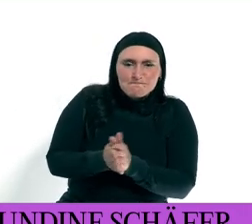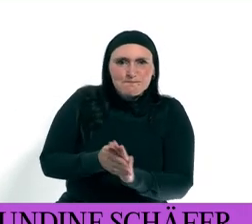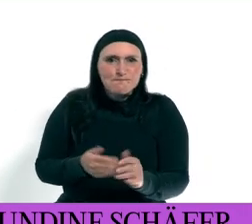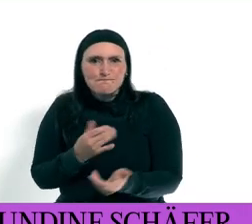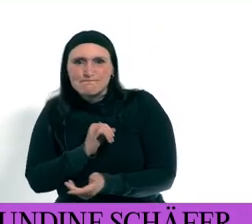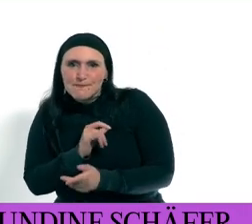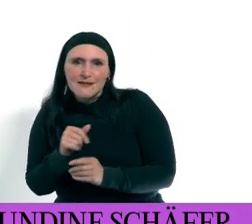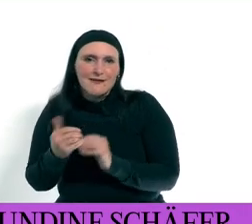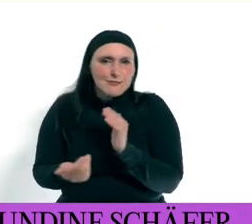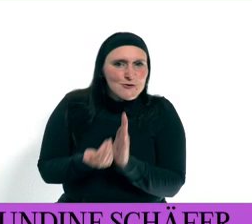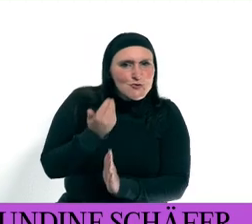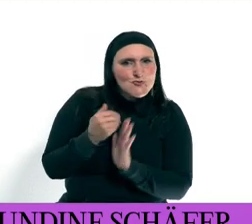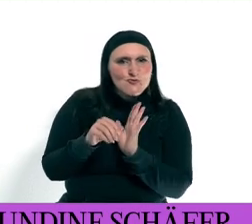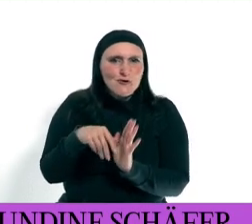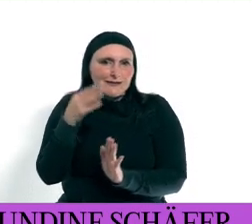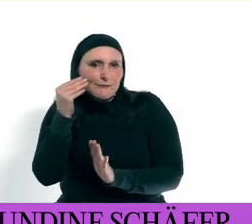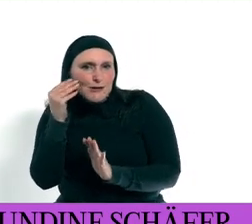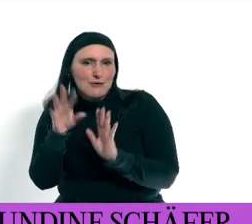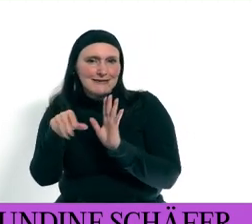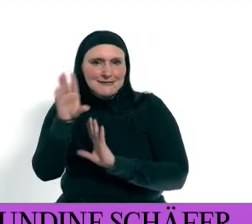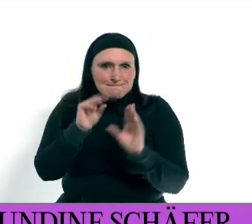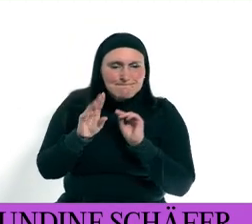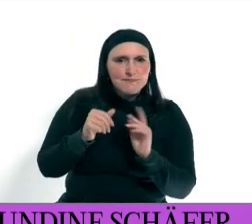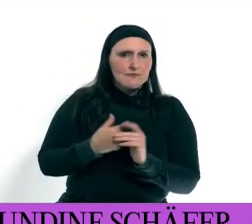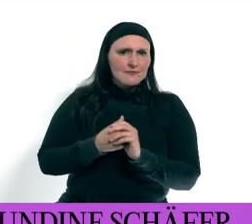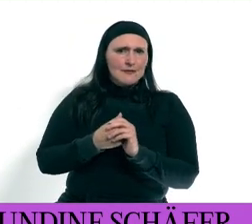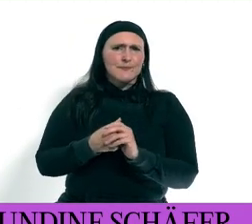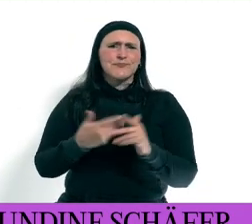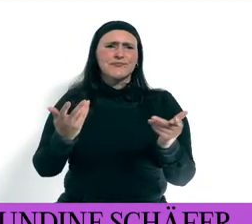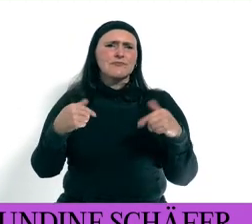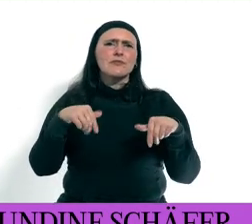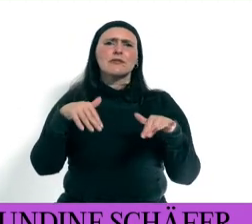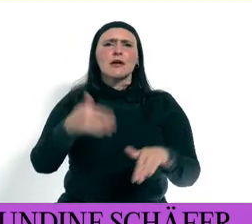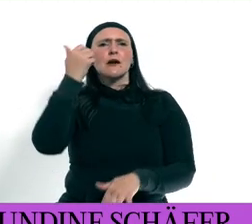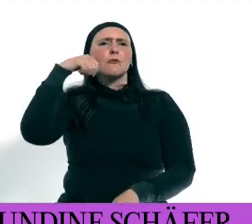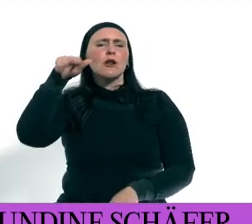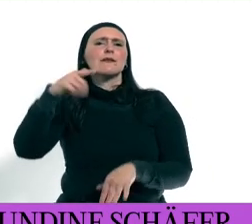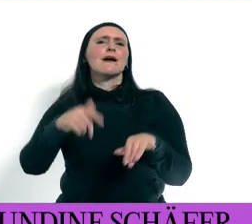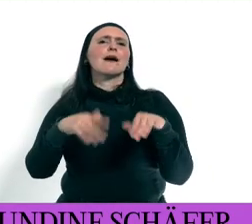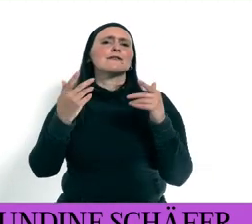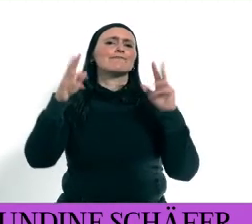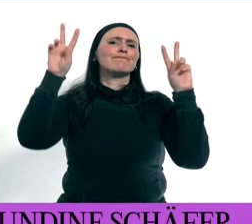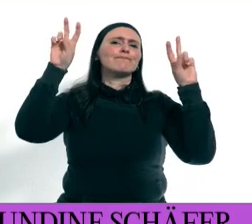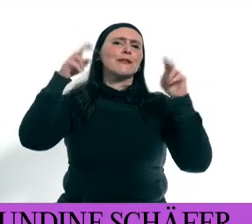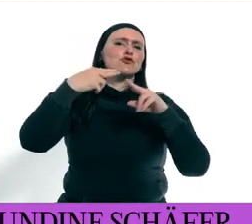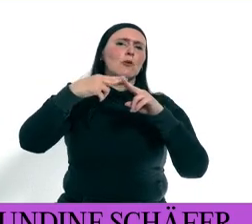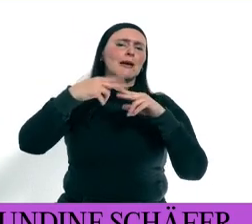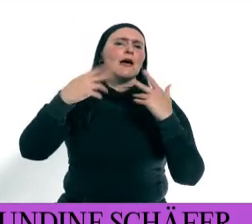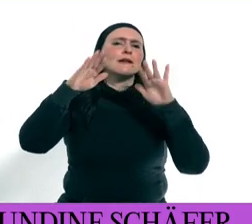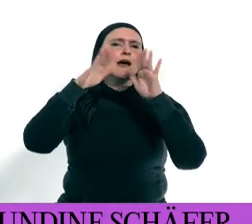besteht, offen zu sein, also willkommen zu signalisieren gegenüber anderen.